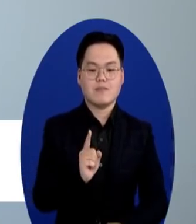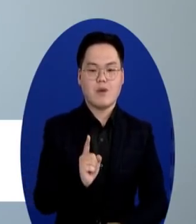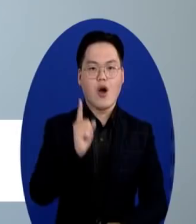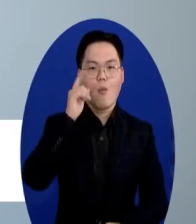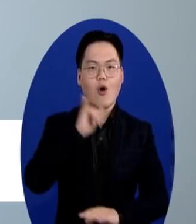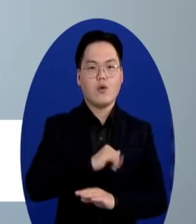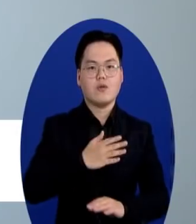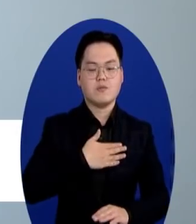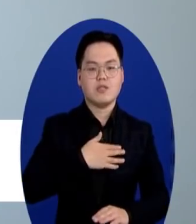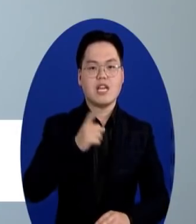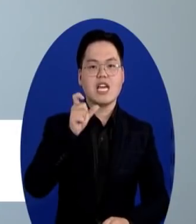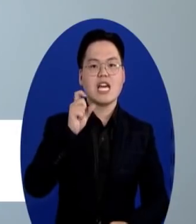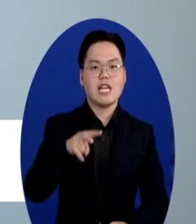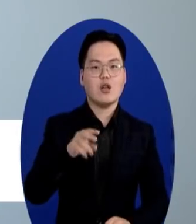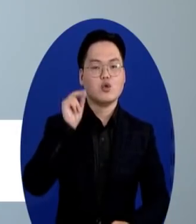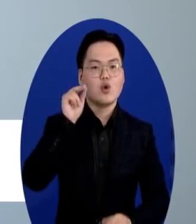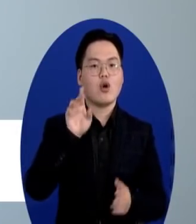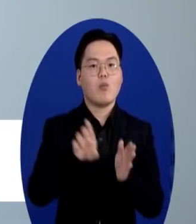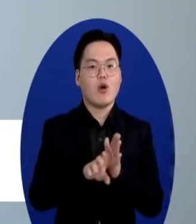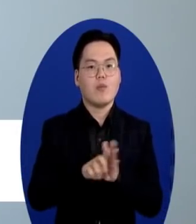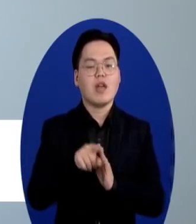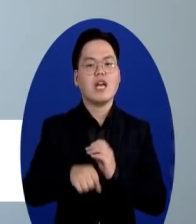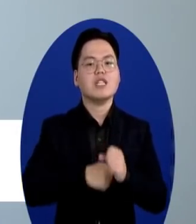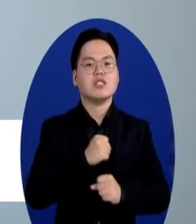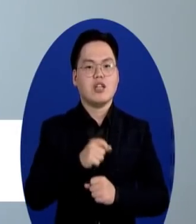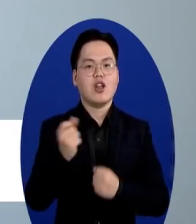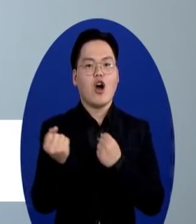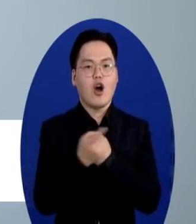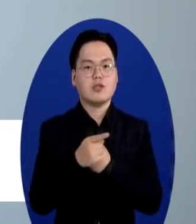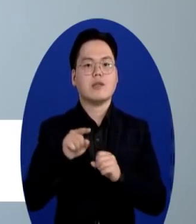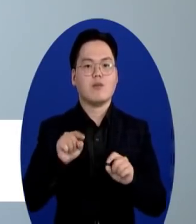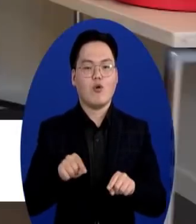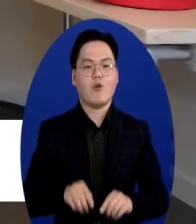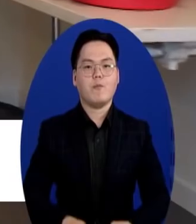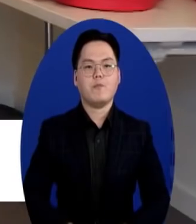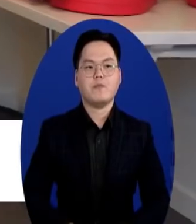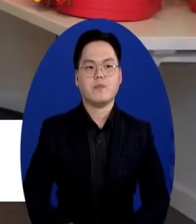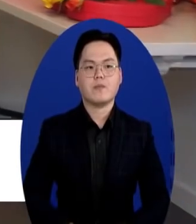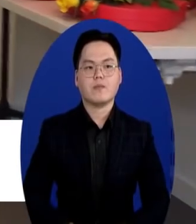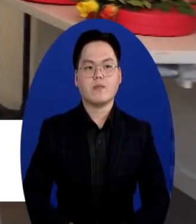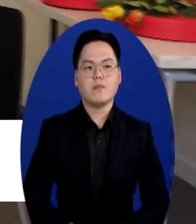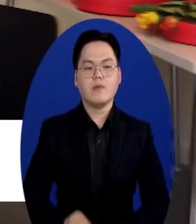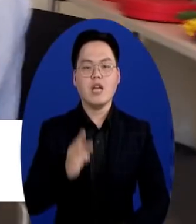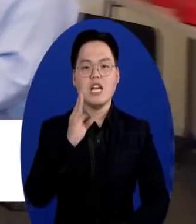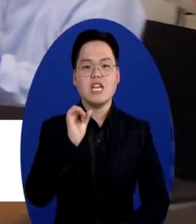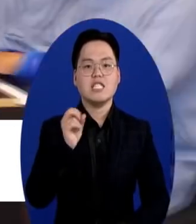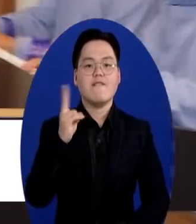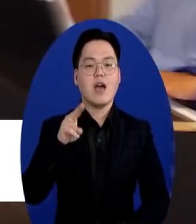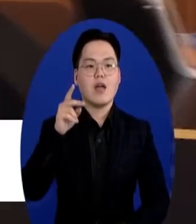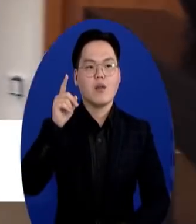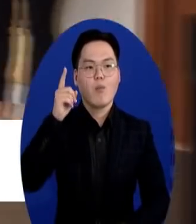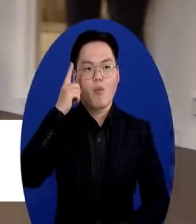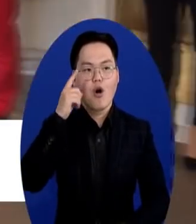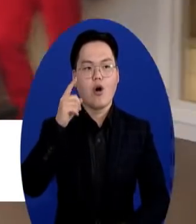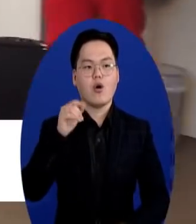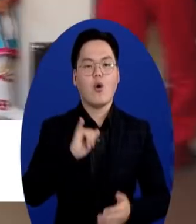үйл ажиллагаагаараа явуулж байгаагаараа энэ жил бид нар маш их онцлогтойгоор алхан орж байгаа. Мөн Швед Монгол утга цохиолын хос